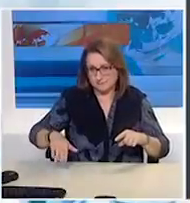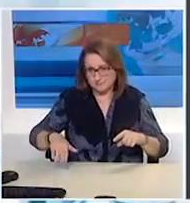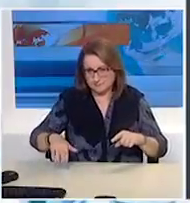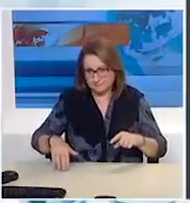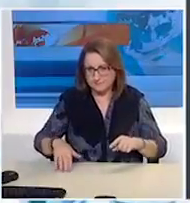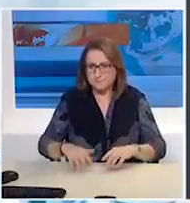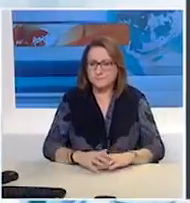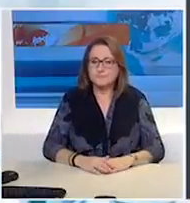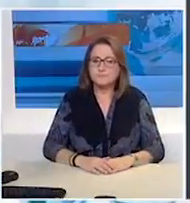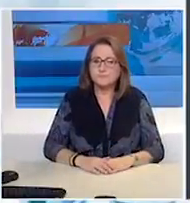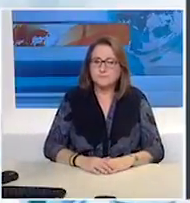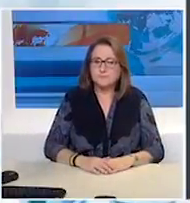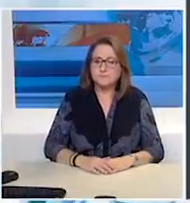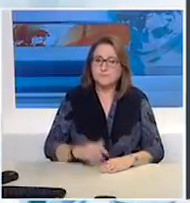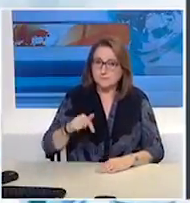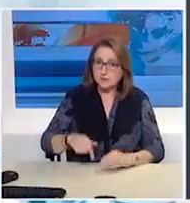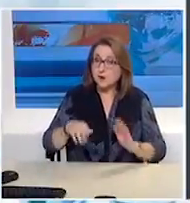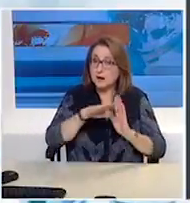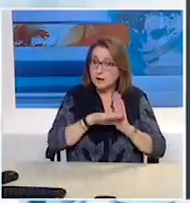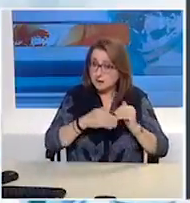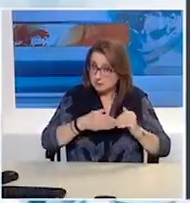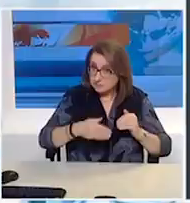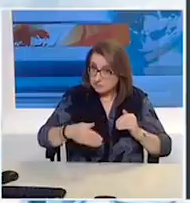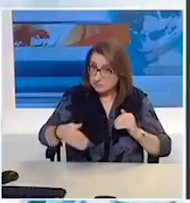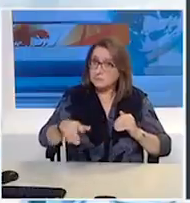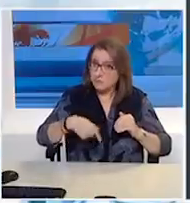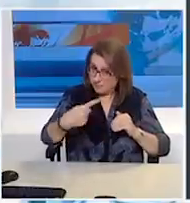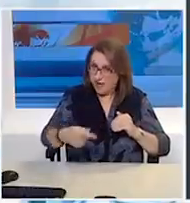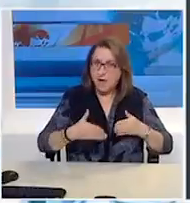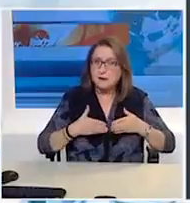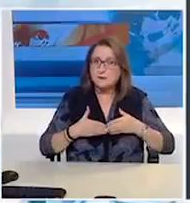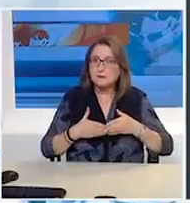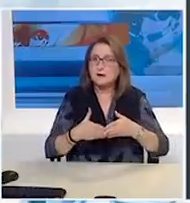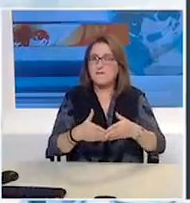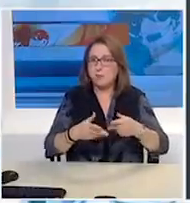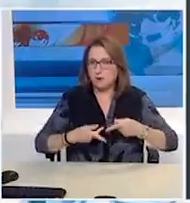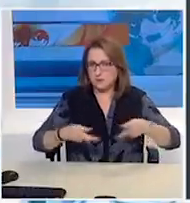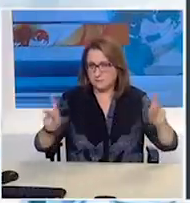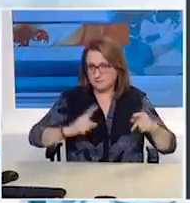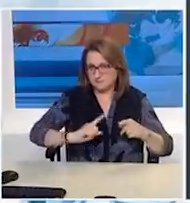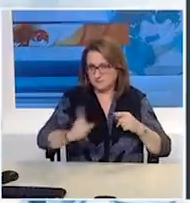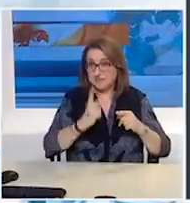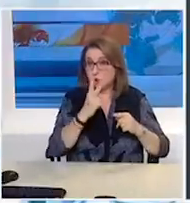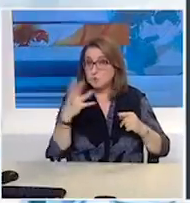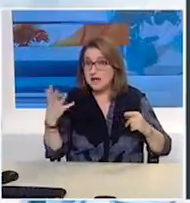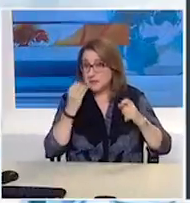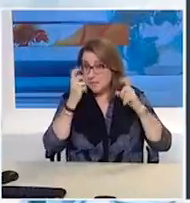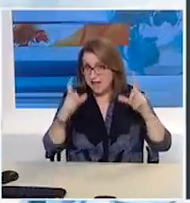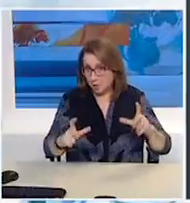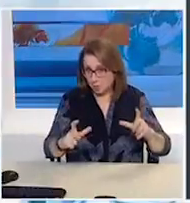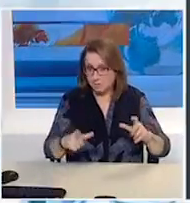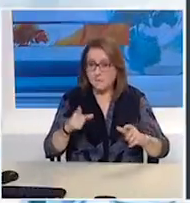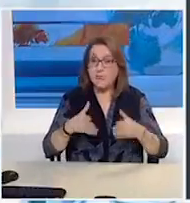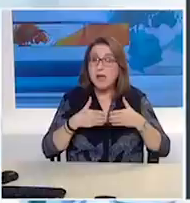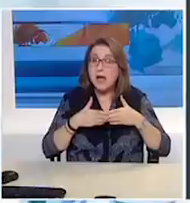θεσπιστεί ήδη κανόνες που θα διέπουν για το επόμενο διάστημα και τις ακτοπλοϊκές μετακινήσεις μας. Πιο συγκεκριμένα, σειρά μέτρων για τις μετακινήσεις με